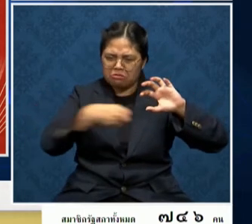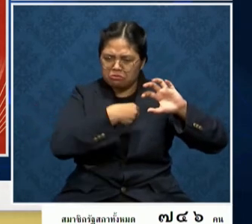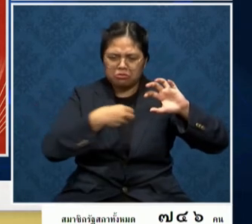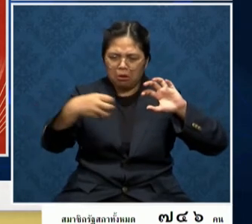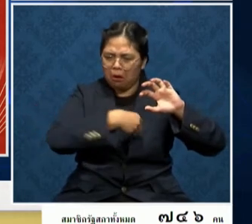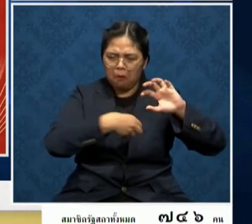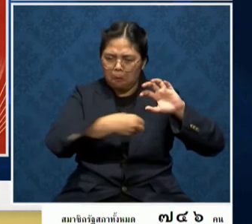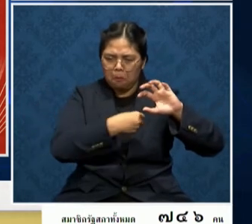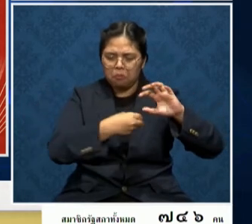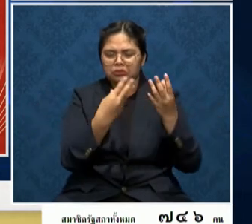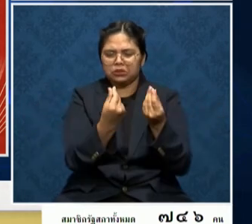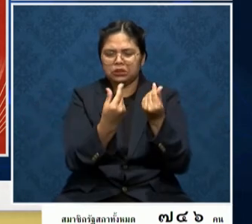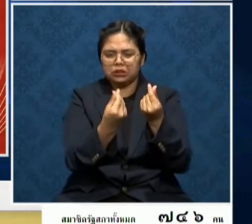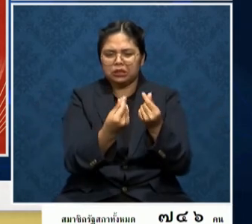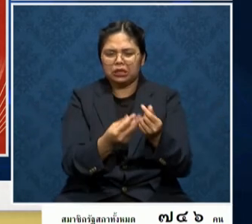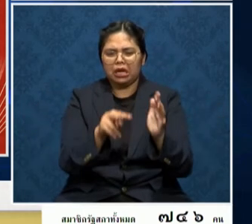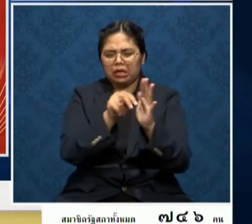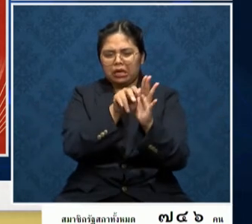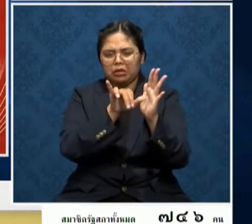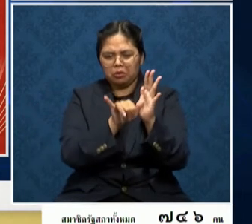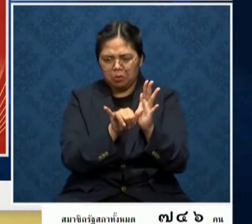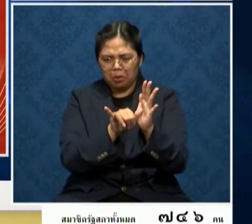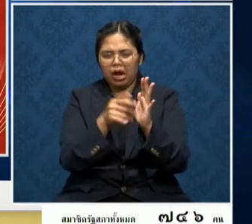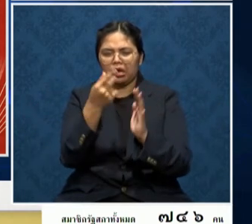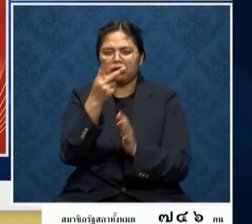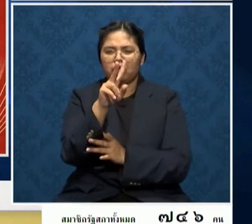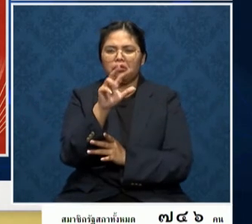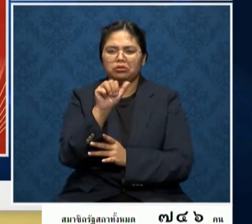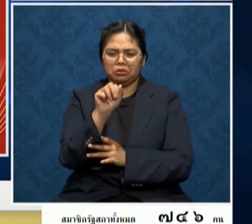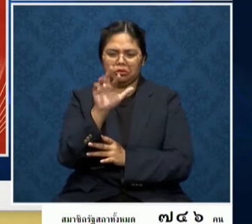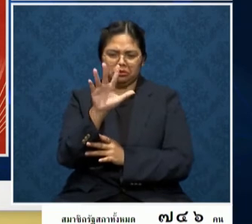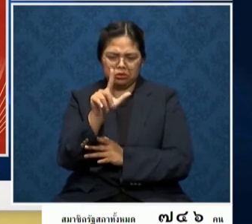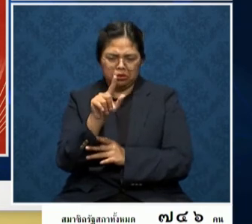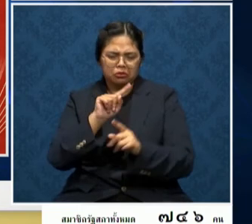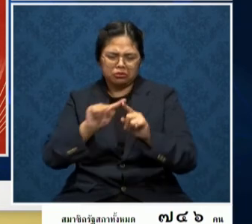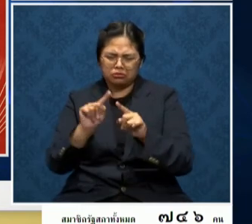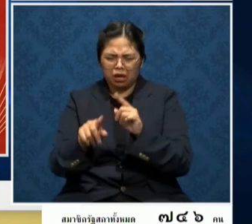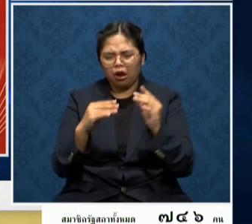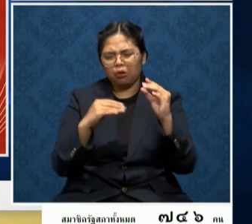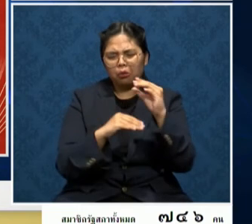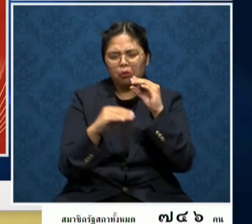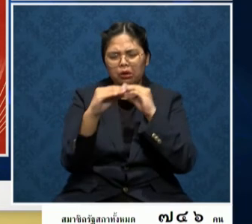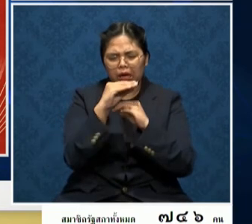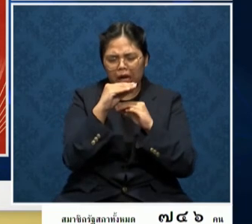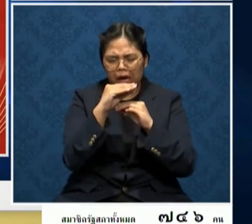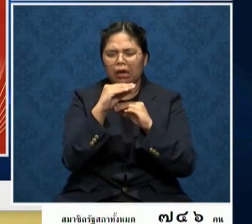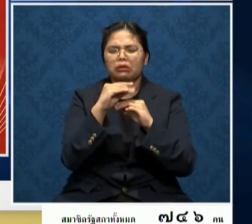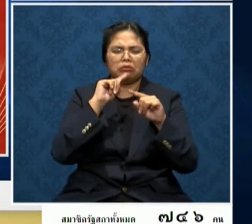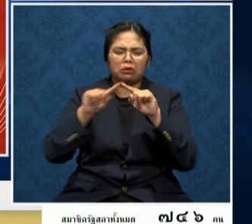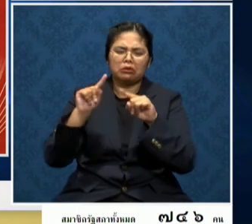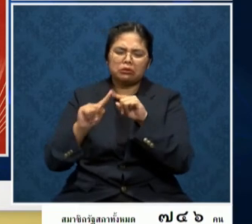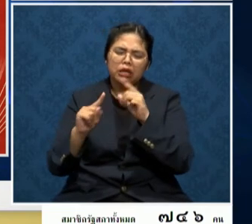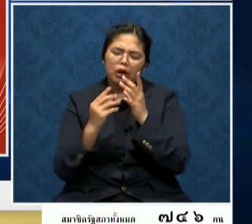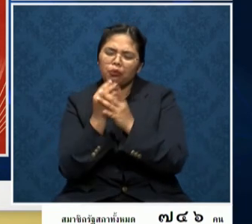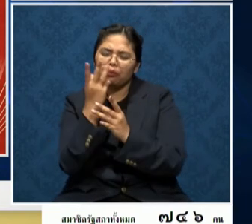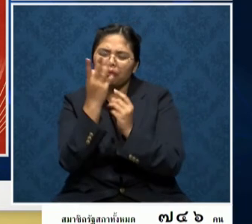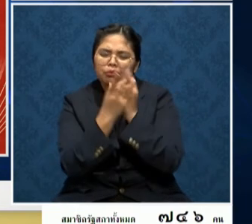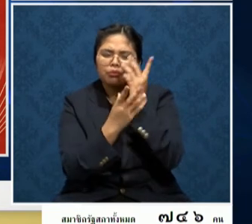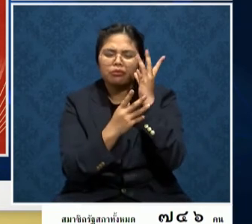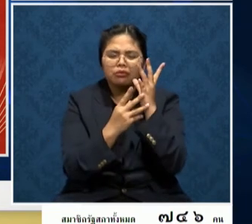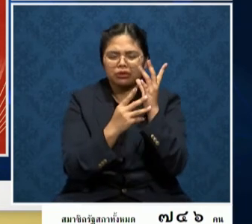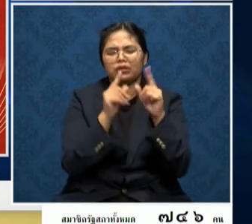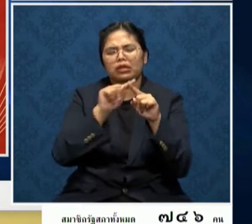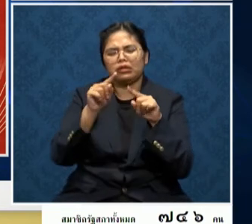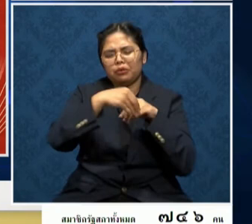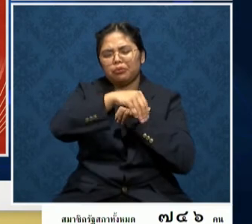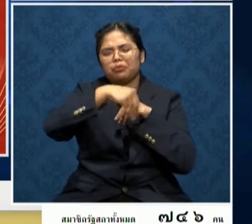ชาติพันธุ์ต่อผ่านนโยบายคสชและการจัดทำโครงการอนุรักษ์ทรัพยากรธรรมชาติซึ่งมีเนื้อ